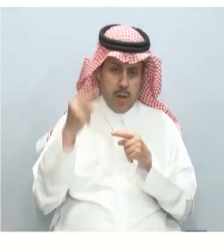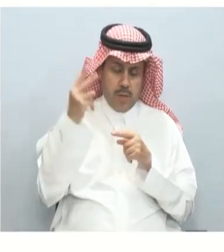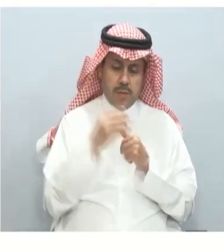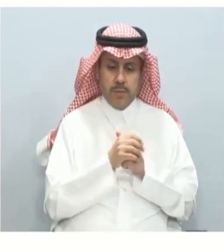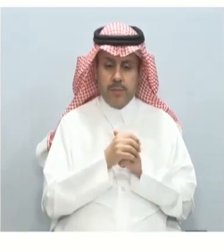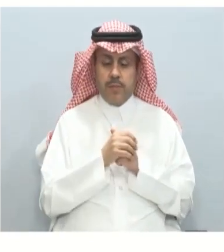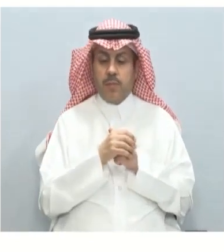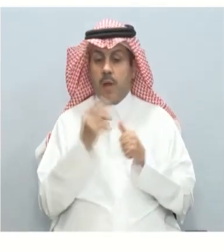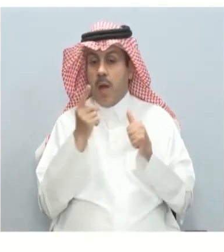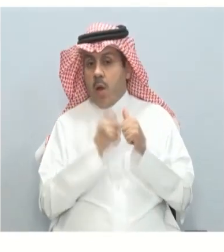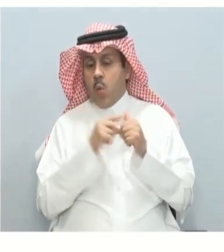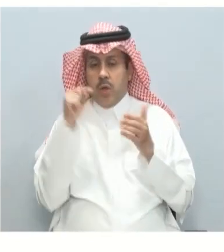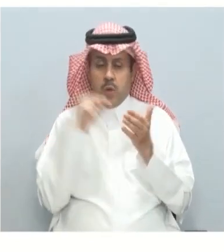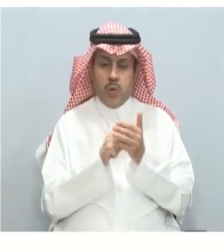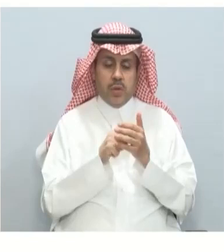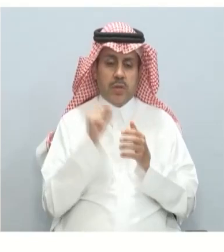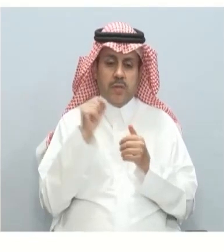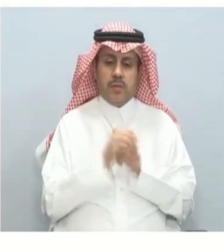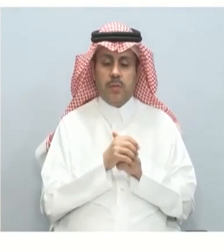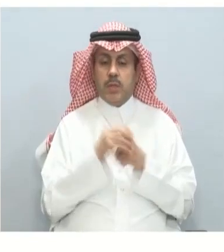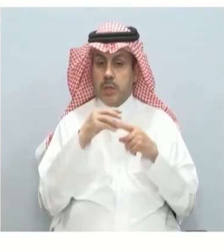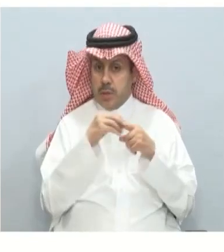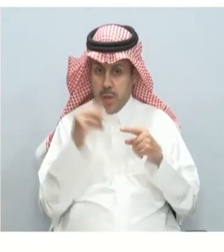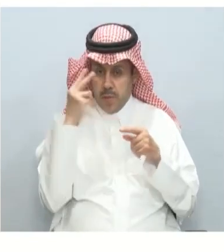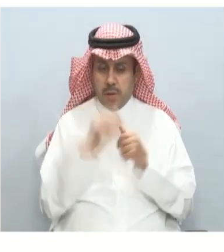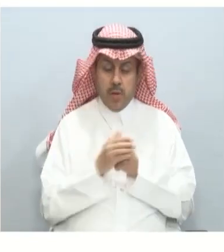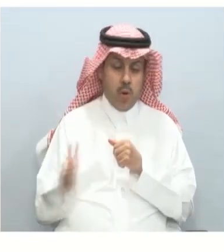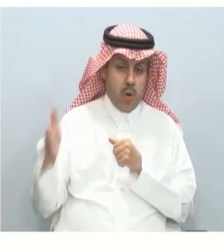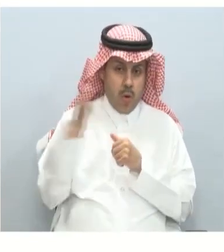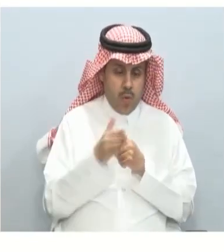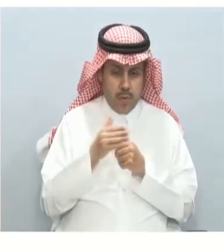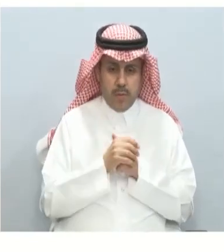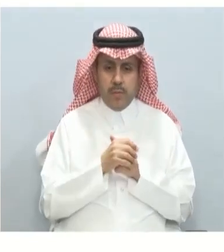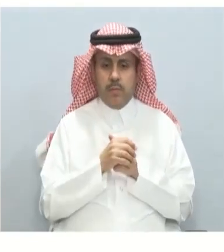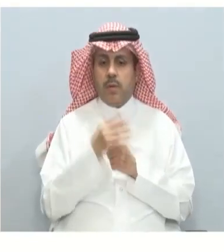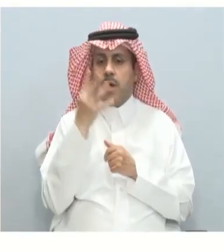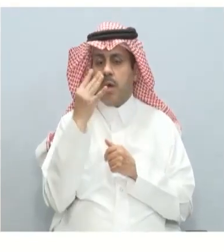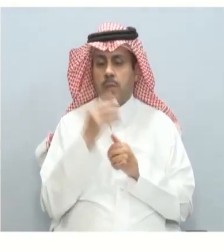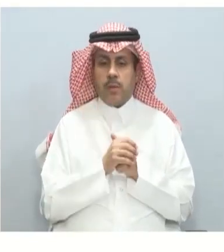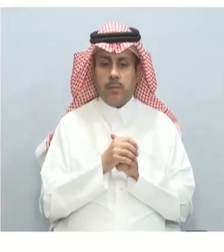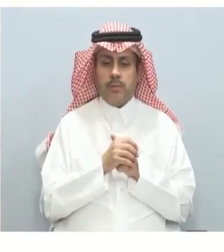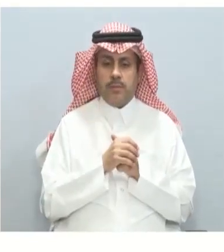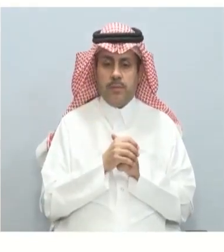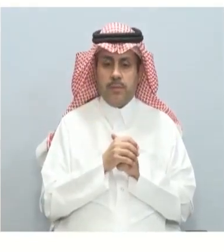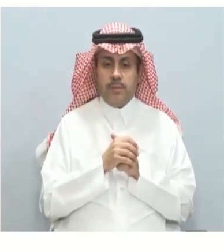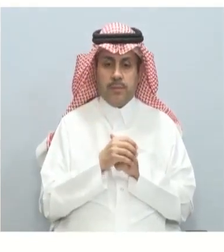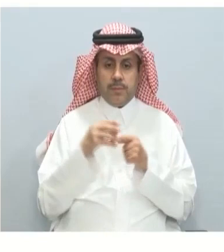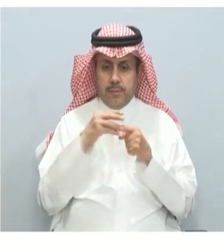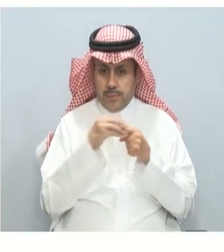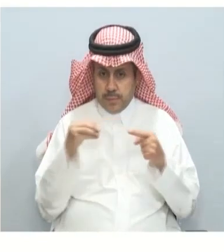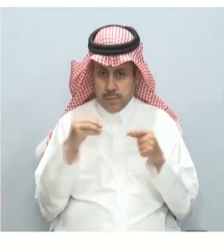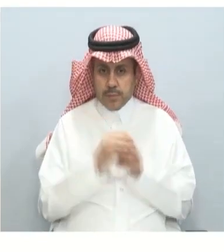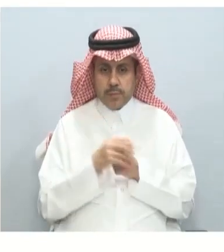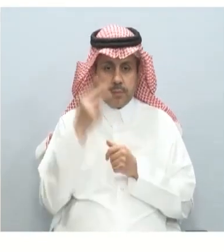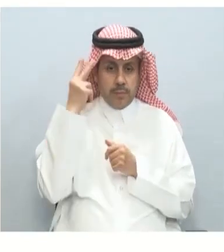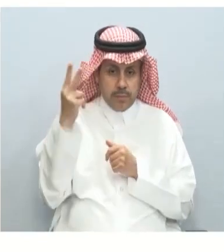طبعا اول نقطه بتكون صفر وسالب ا لو عوضنا مثلا بالارب جذر الار 2 ناقص